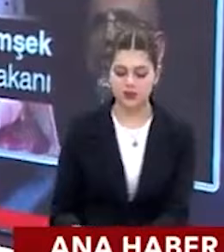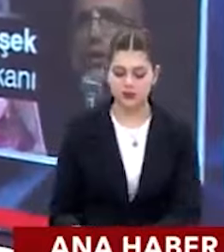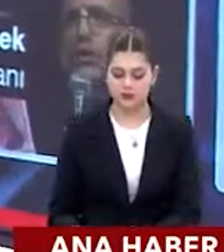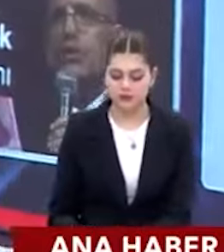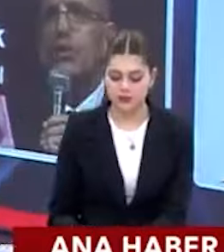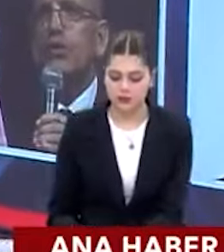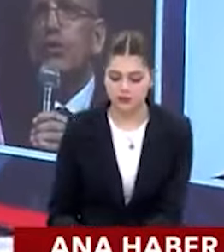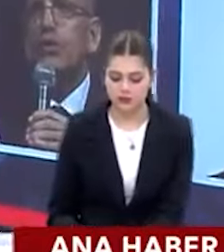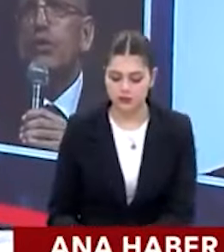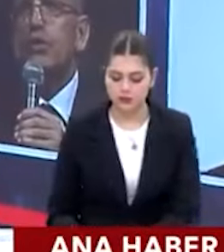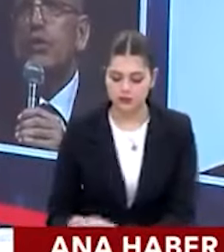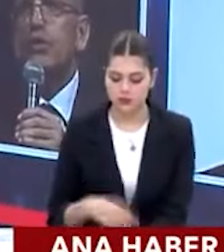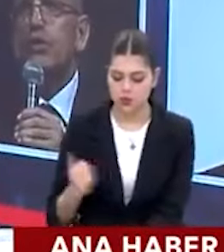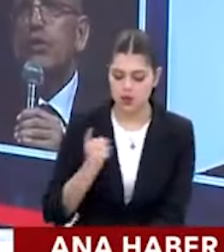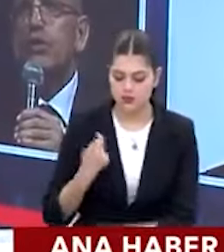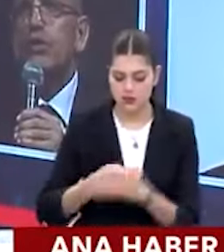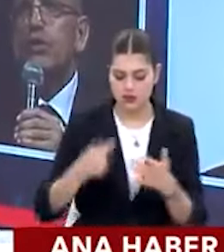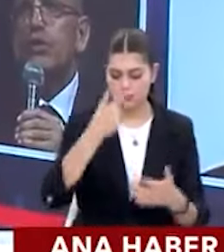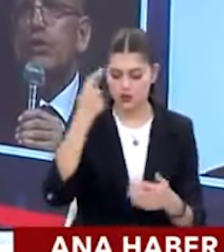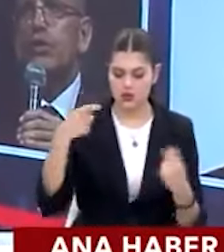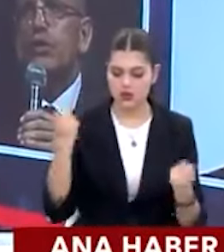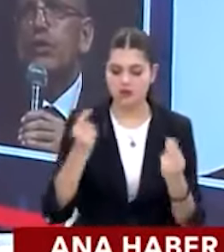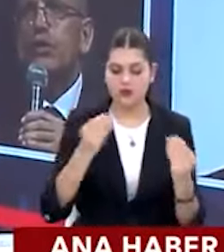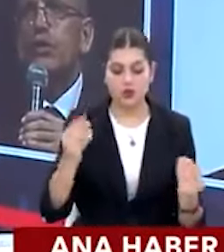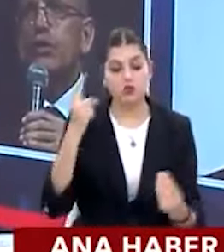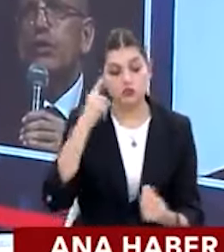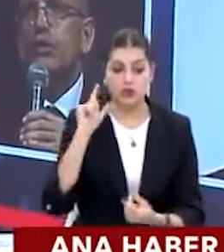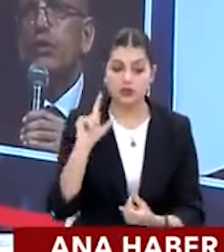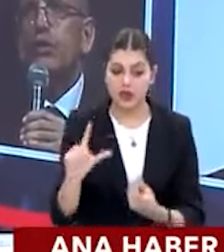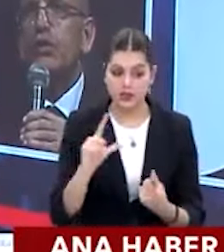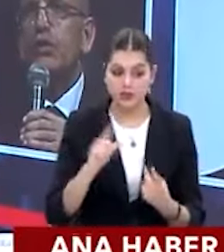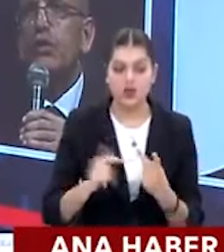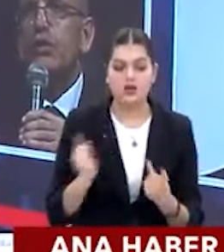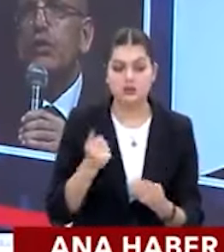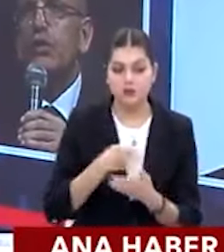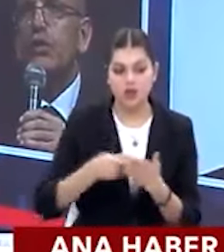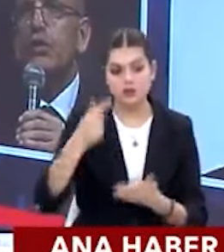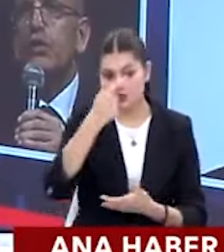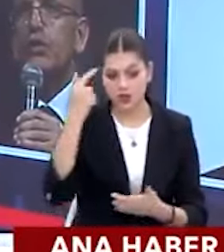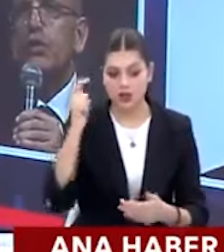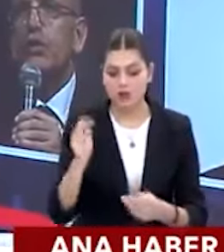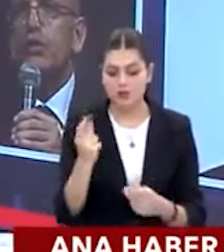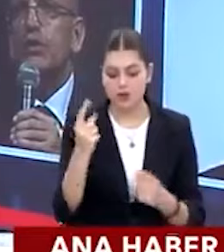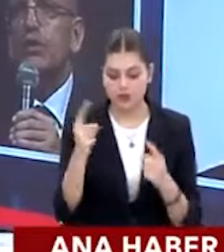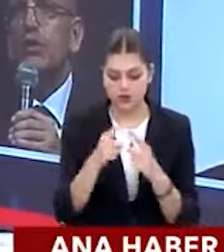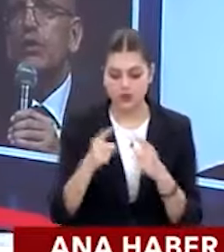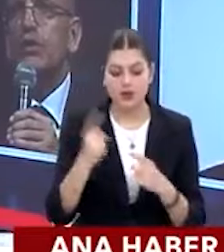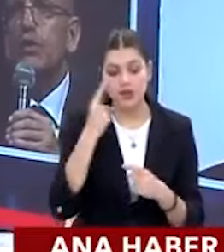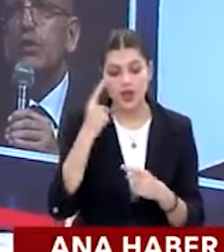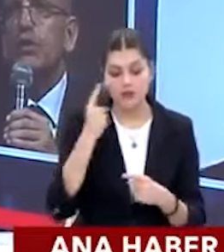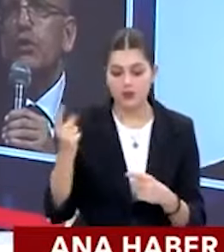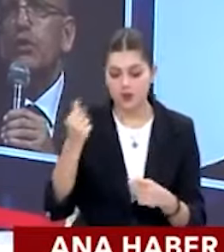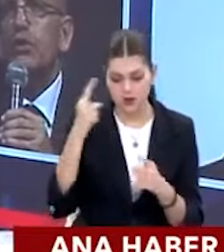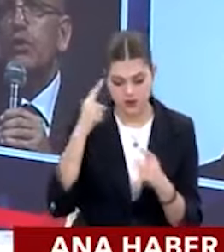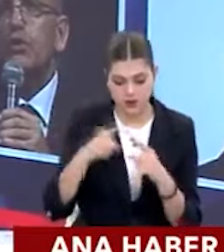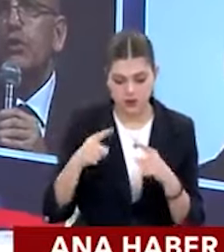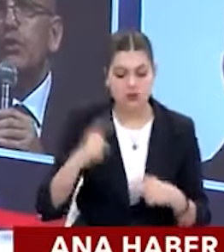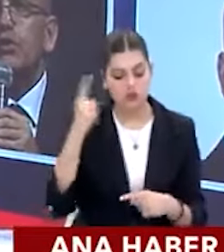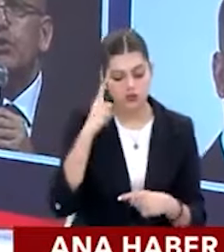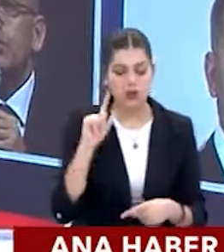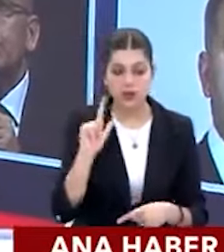söyleyeyim. 1. Bu asgari ücret belirlenirken işvereni düşünmeniz gerekiyor. Asgari ücreti belirlerken bütçeyi, yani devletin bütçesini